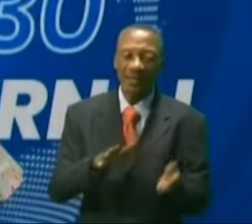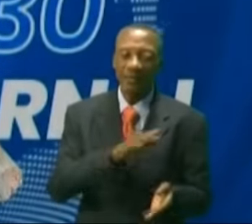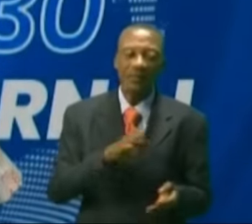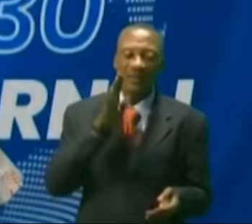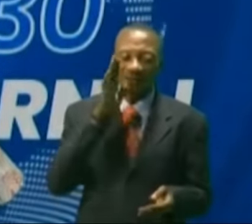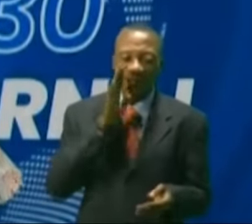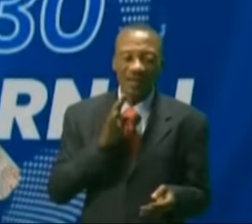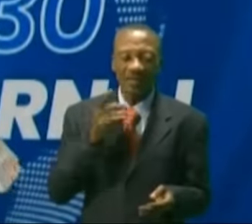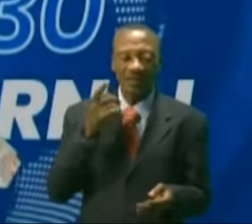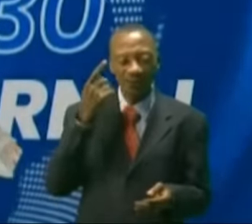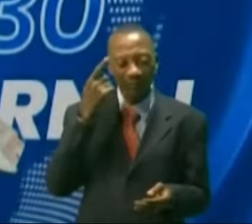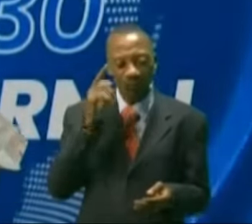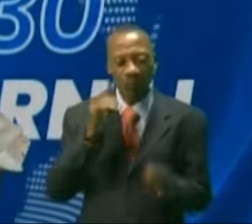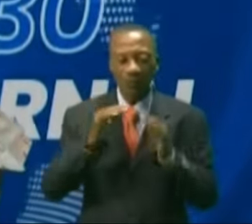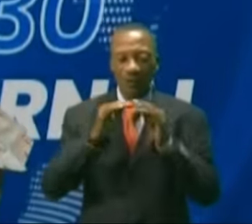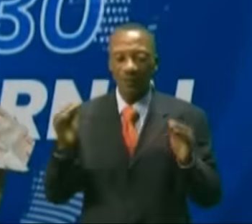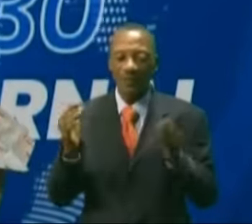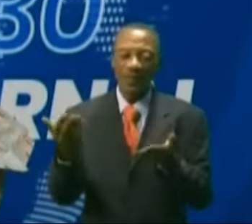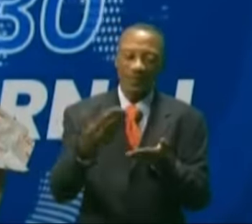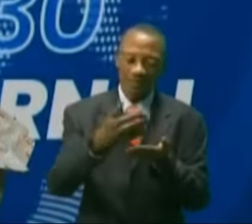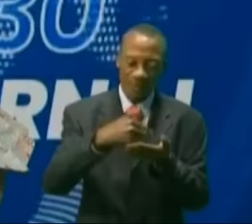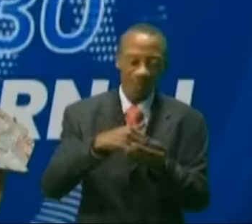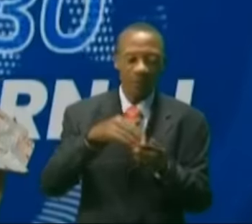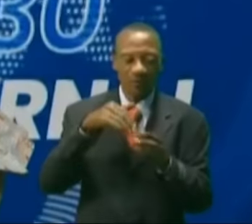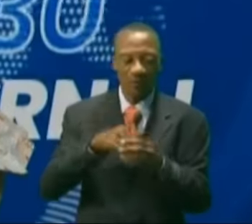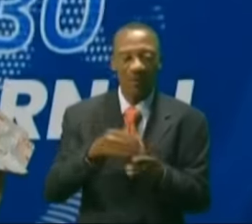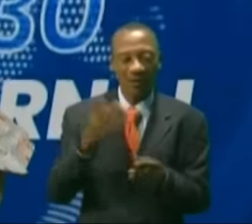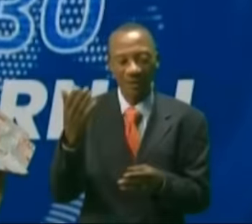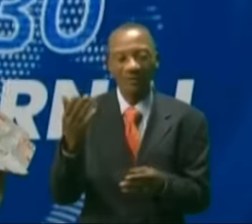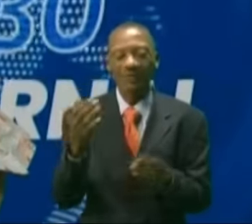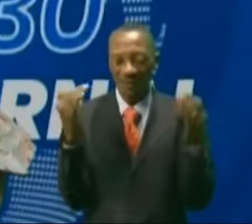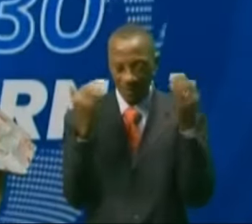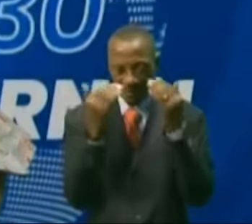de la CAC dans la crise tchadienne. Suivez.